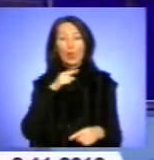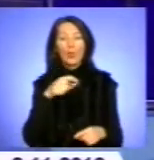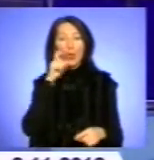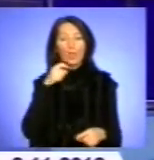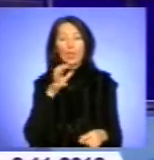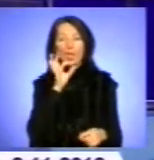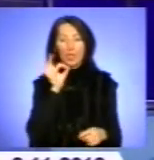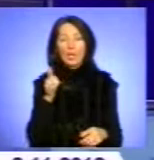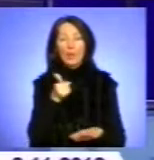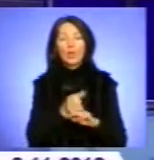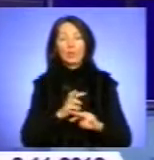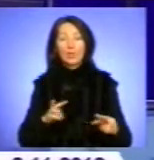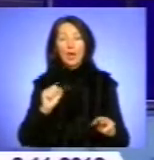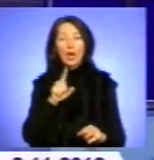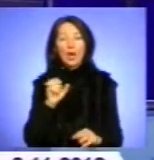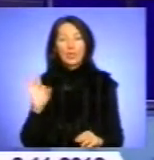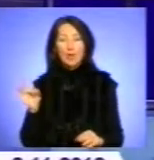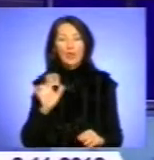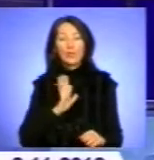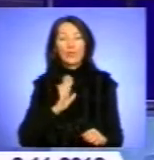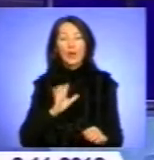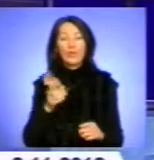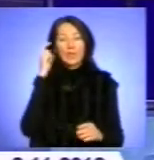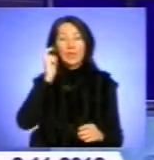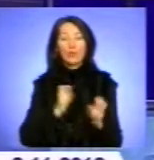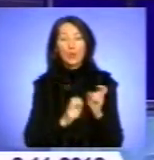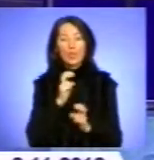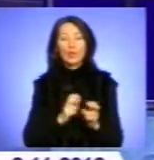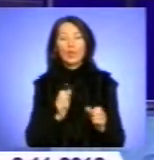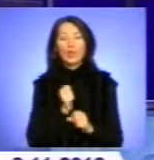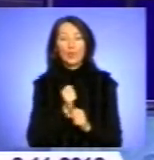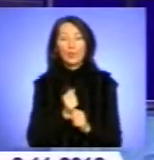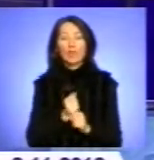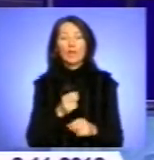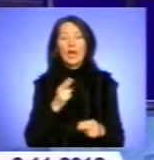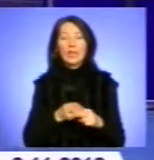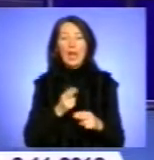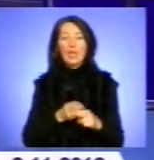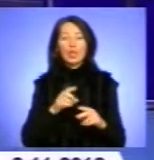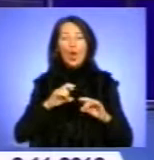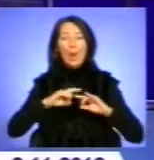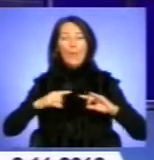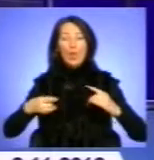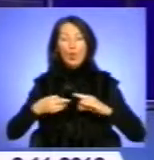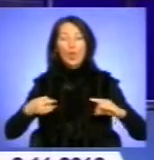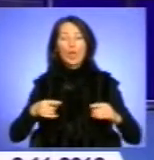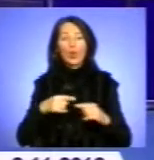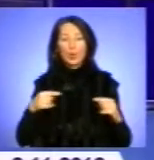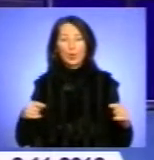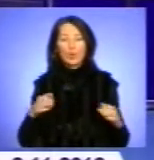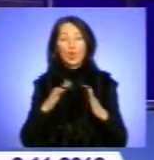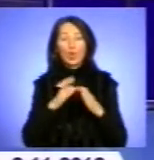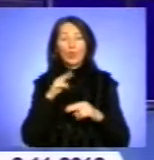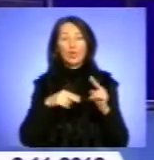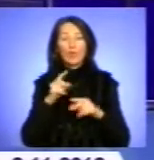Азаров. Урядовець побував на київському заводі із виробництва залізобетонних конструкцій – домобудівний комбінат номер 4. Азаров